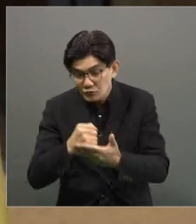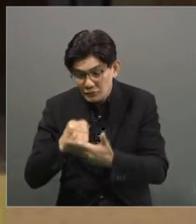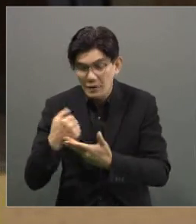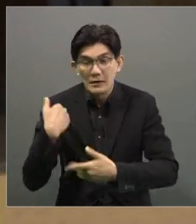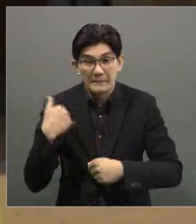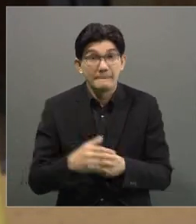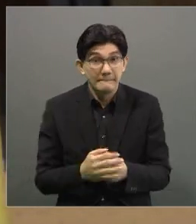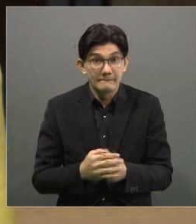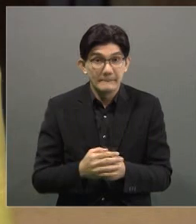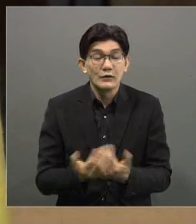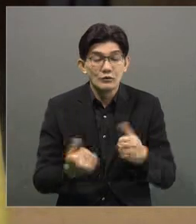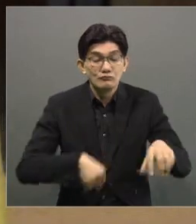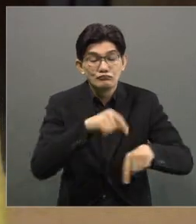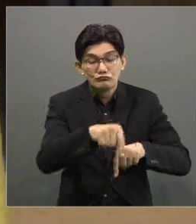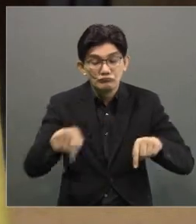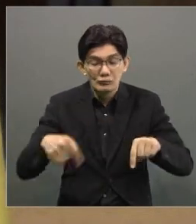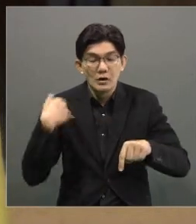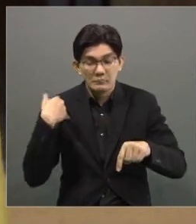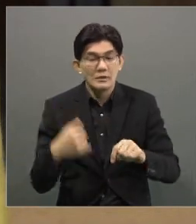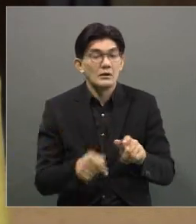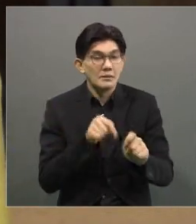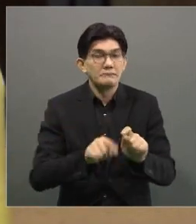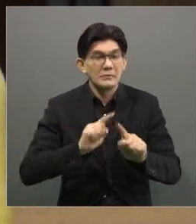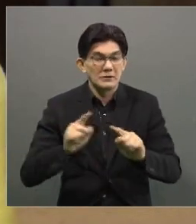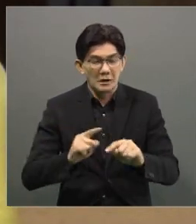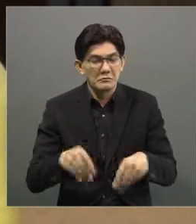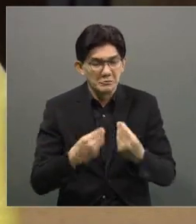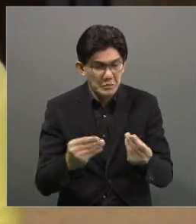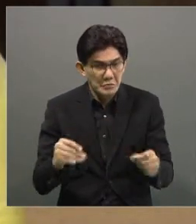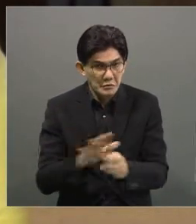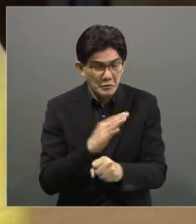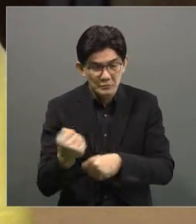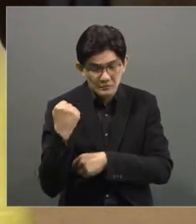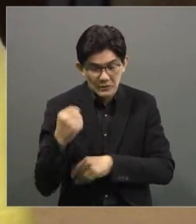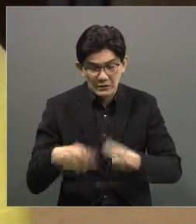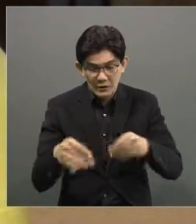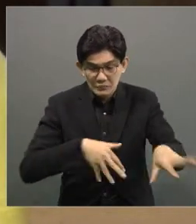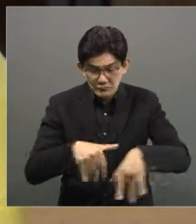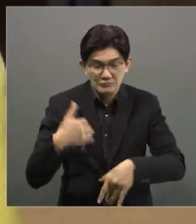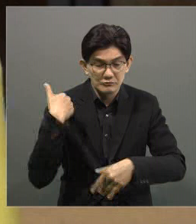ตอนนี้ก็กระจายอยู่เกือบทุกอำเภอแล้วเพื่อเป็นการสร้างความเข้มแข็งให้กับชุมชนด้วย